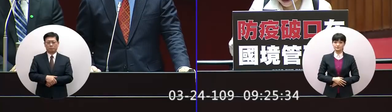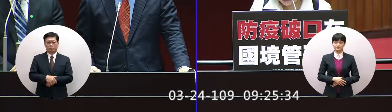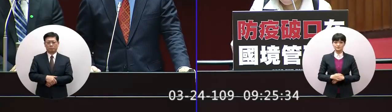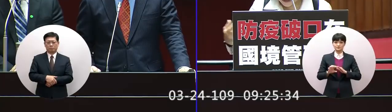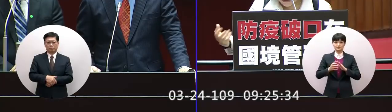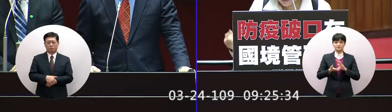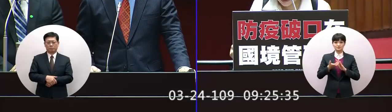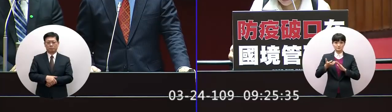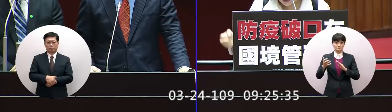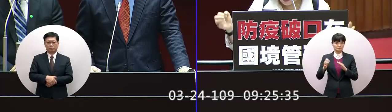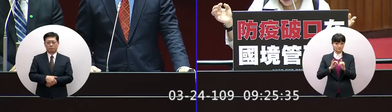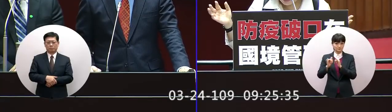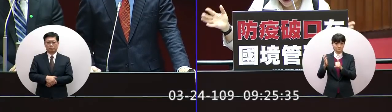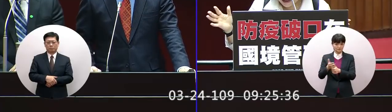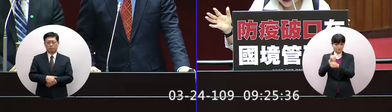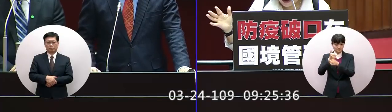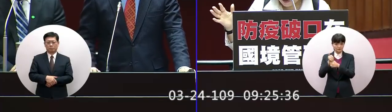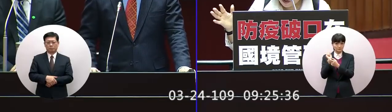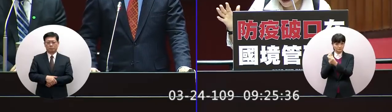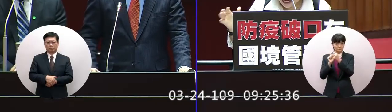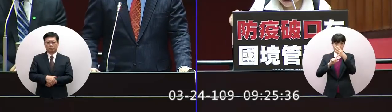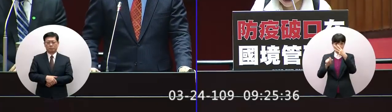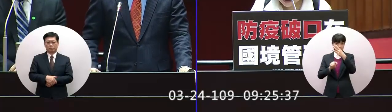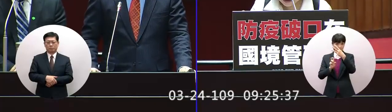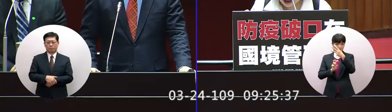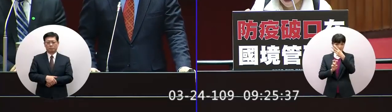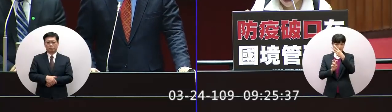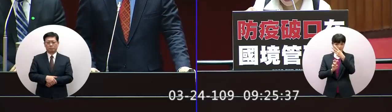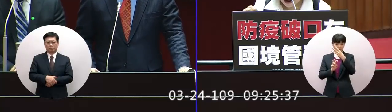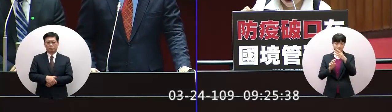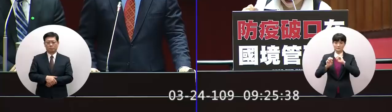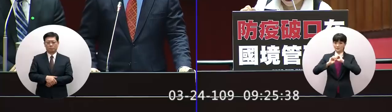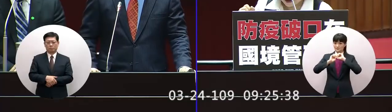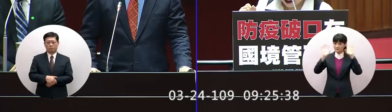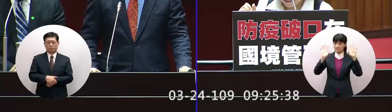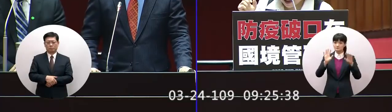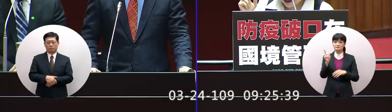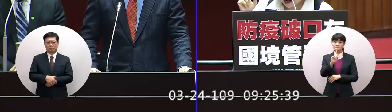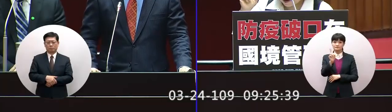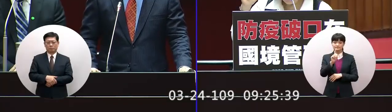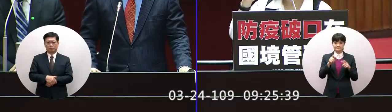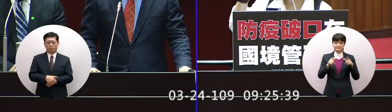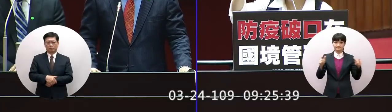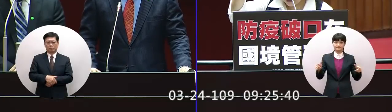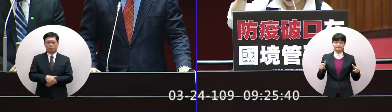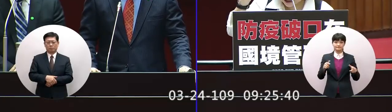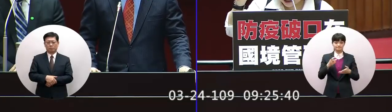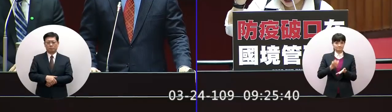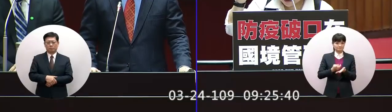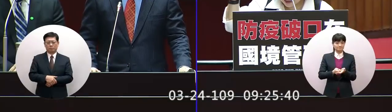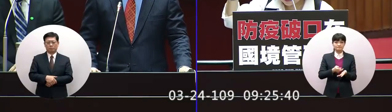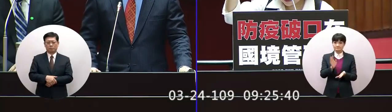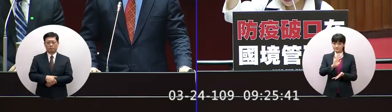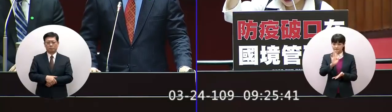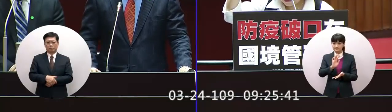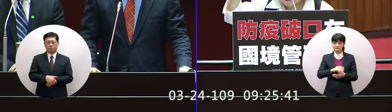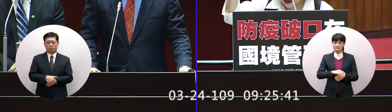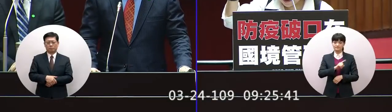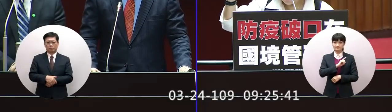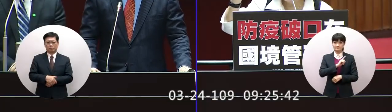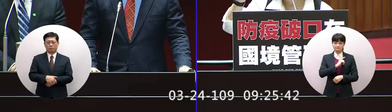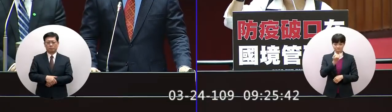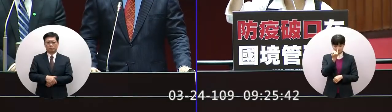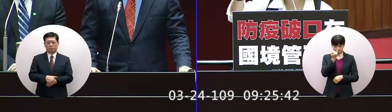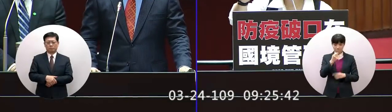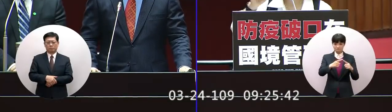署最近在3月20号推了一个扩大自行到案的方案哈，然后就降低这个